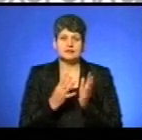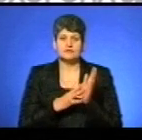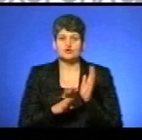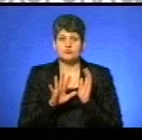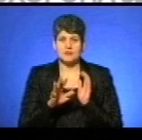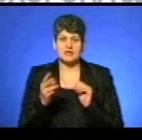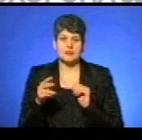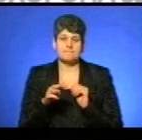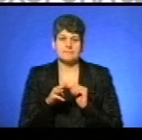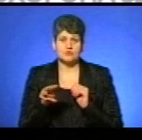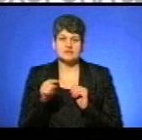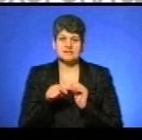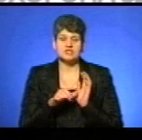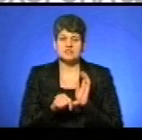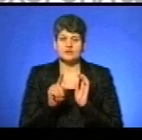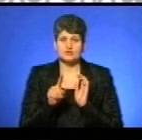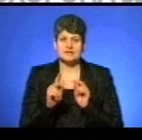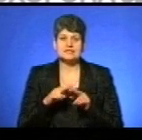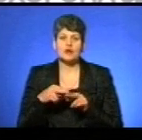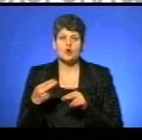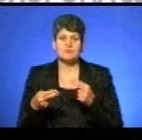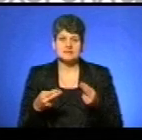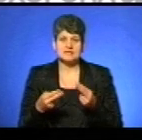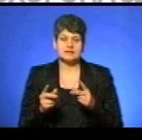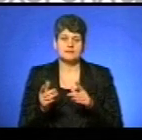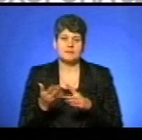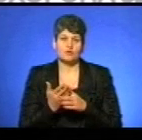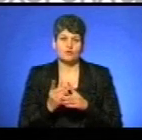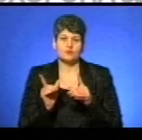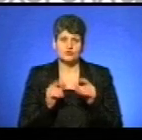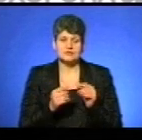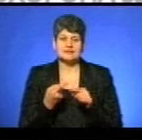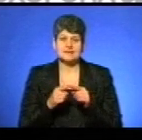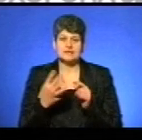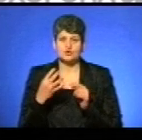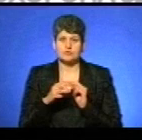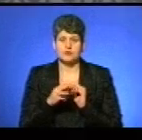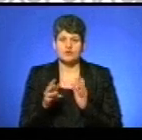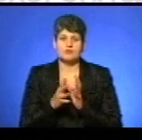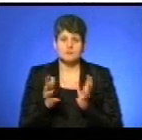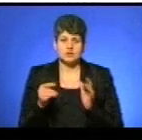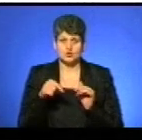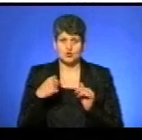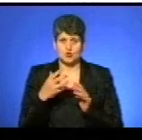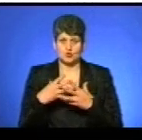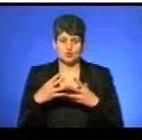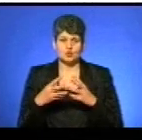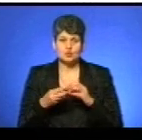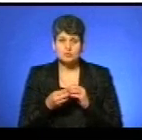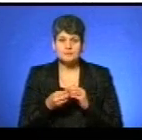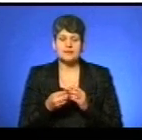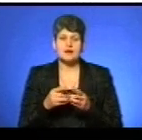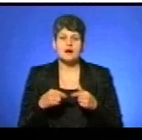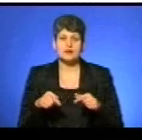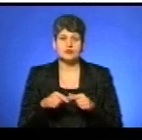95 мільйонів. З них 61 мільйон – компенсація пільгового проїзду. Це на 40 мільйонів більше цьогорічної суми. Галузь